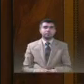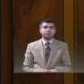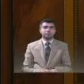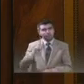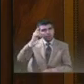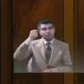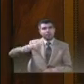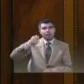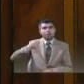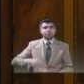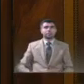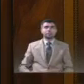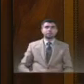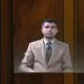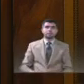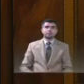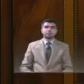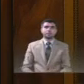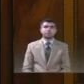والسلام عليكم ورحمة الله. شكرا.